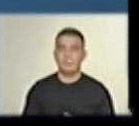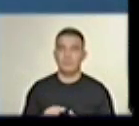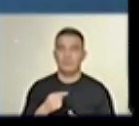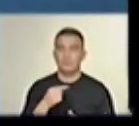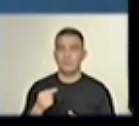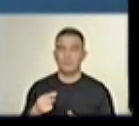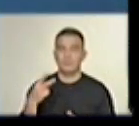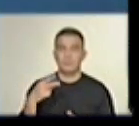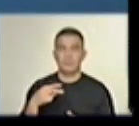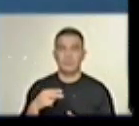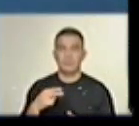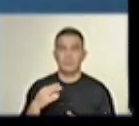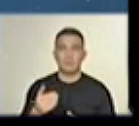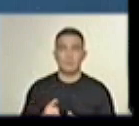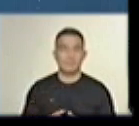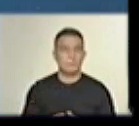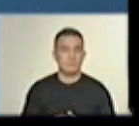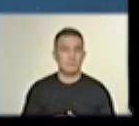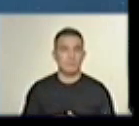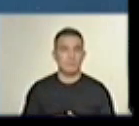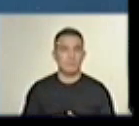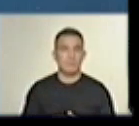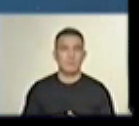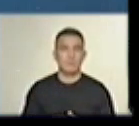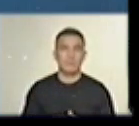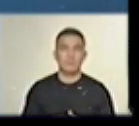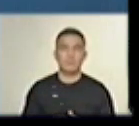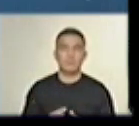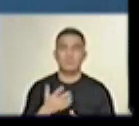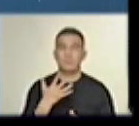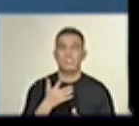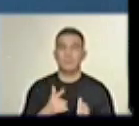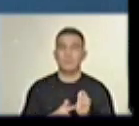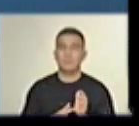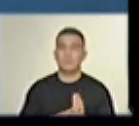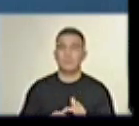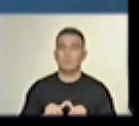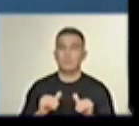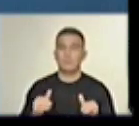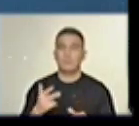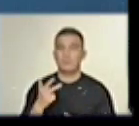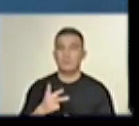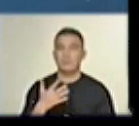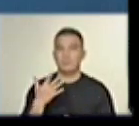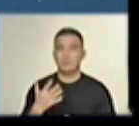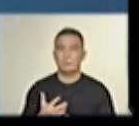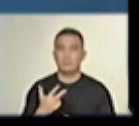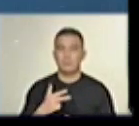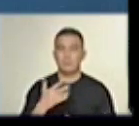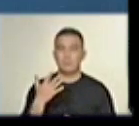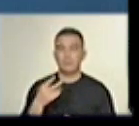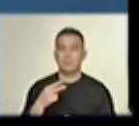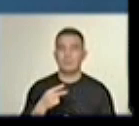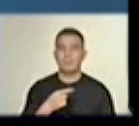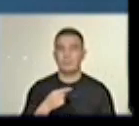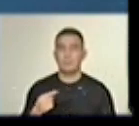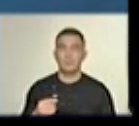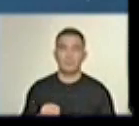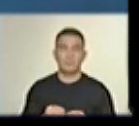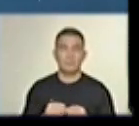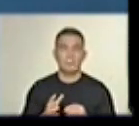Ayru 20 ko'rinishiga keldi. Endi esa 5 ni 7 ga ko'paytiramiz. 35. 35 dan 20 ni